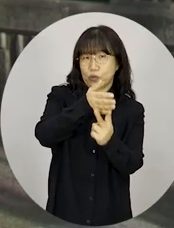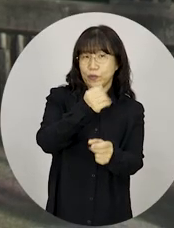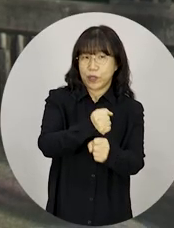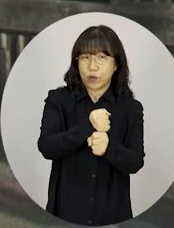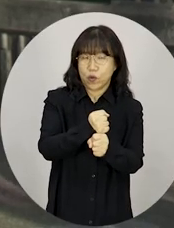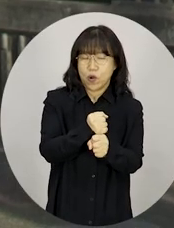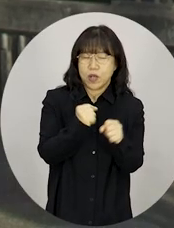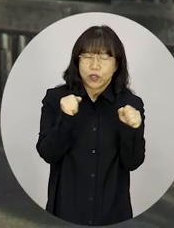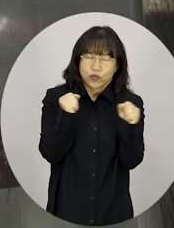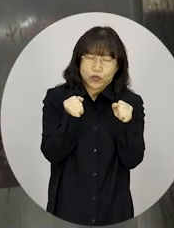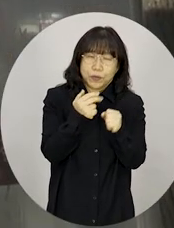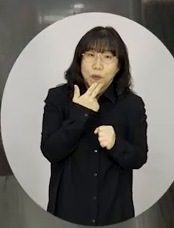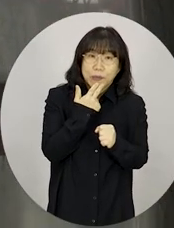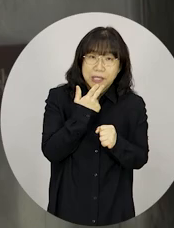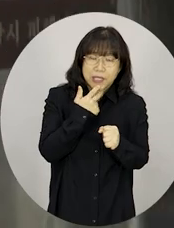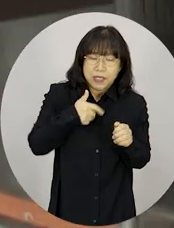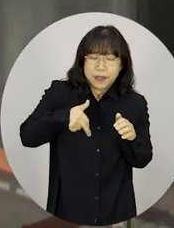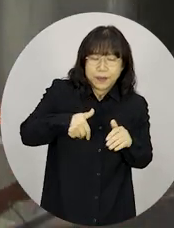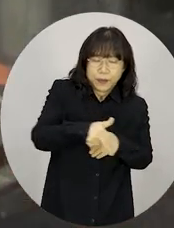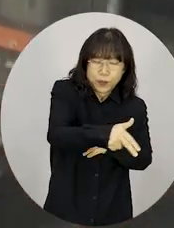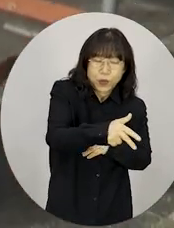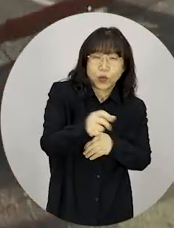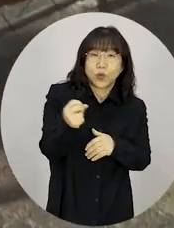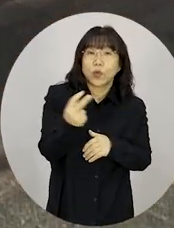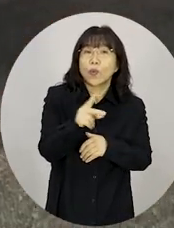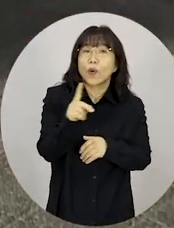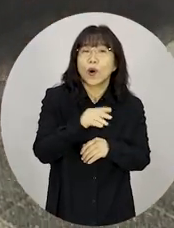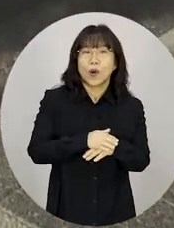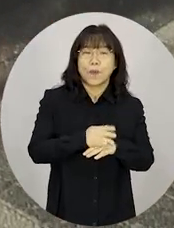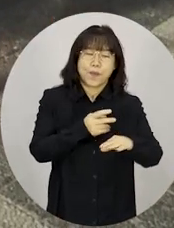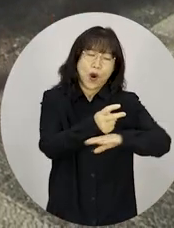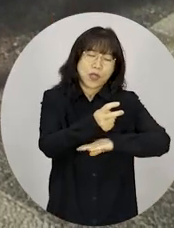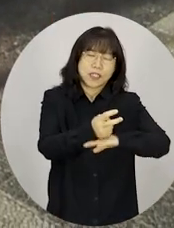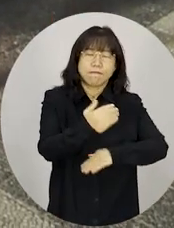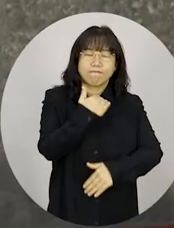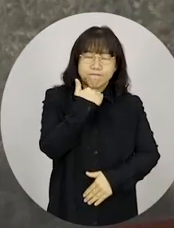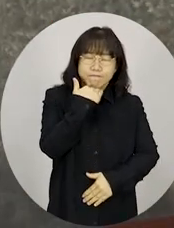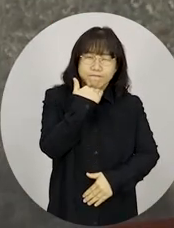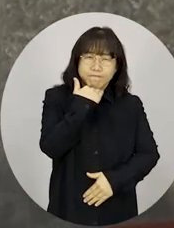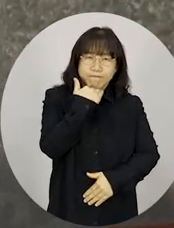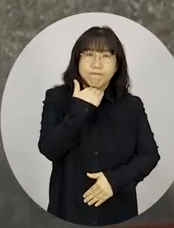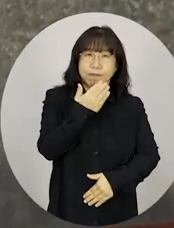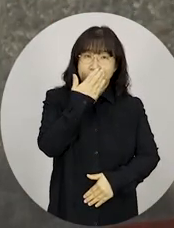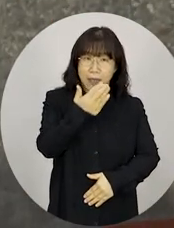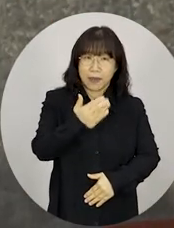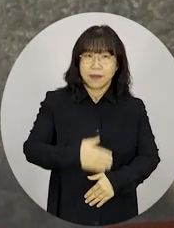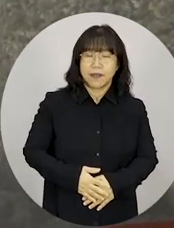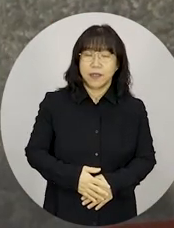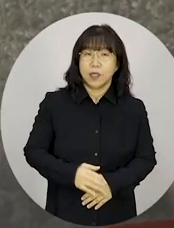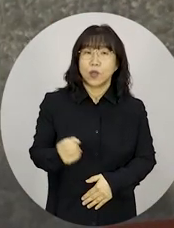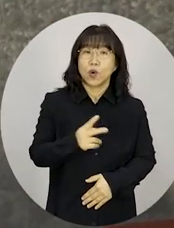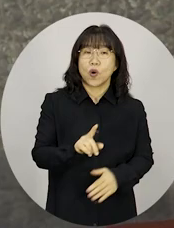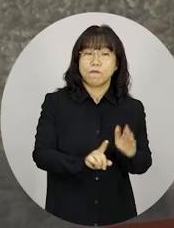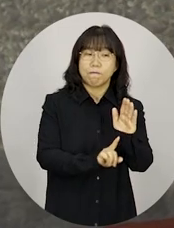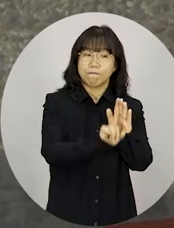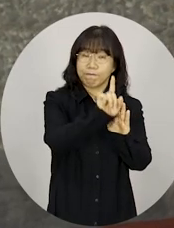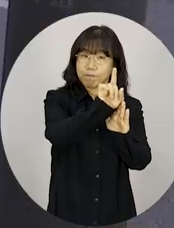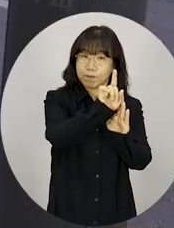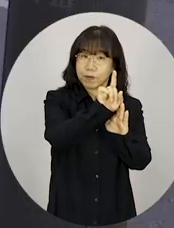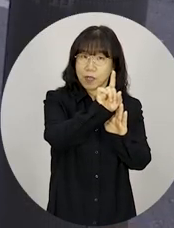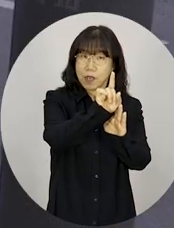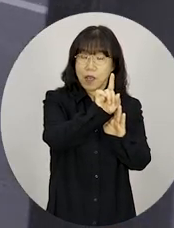만들어졌으며 찬바람을 맞지 않고도 보행신호나 버스를 기다릴 수 있습니다 또한 실외